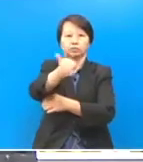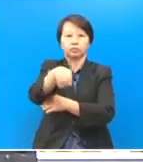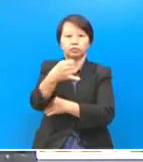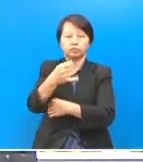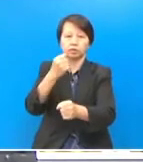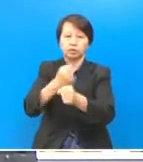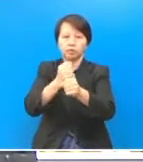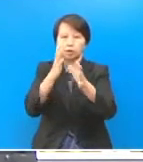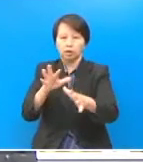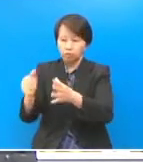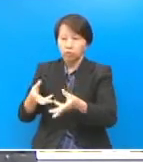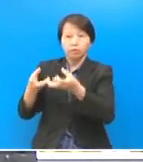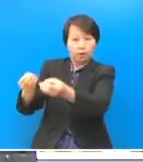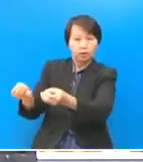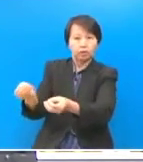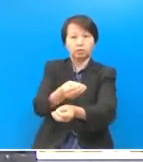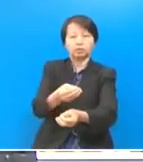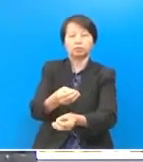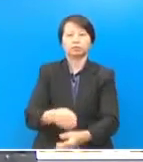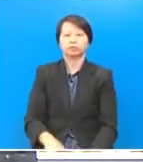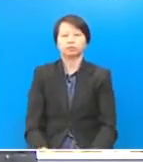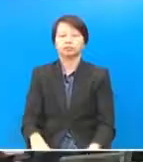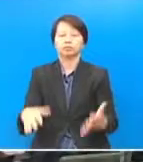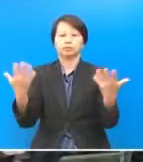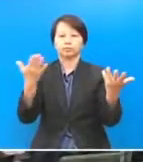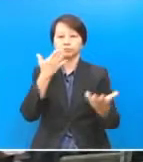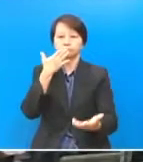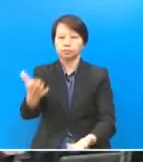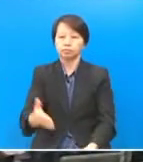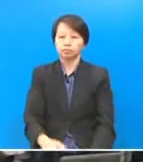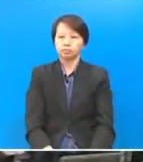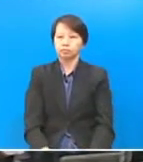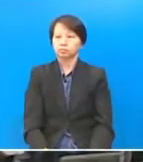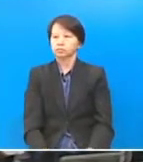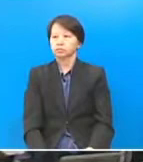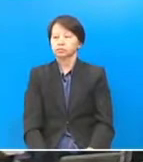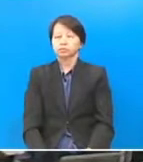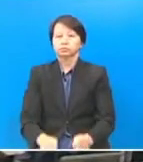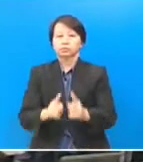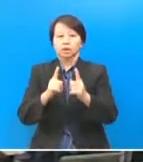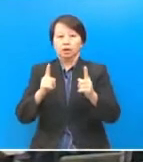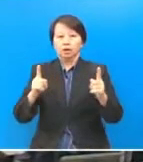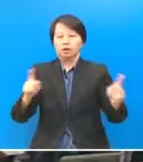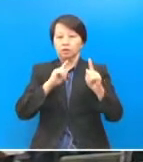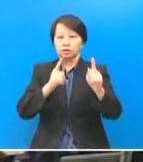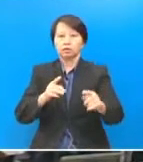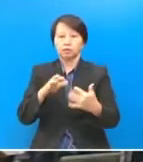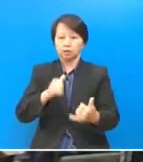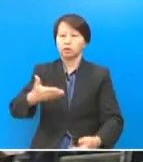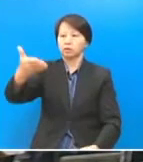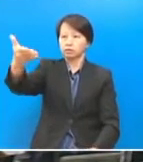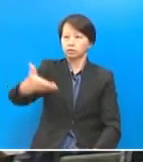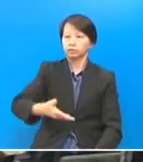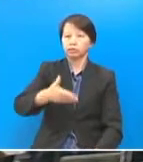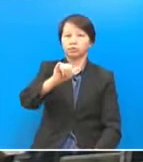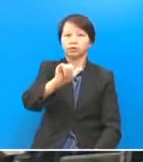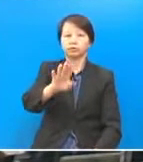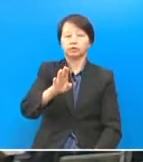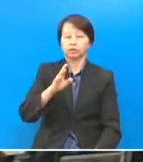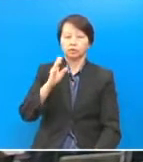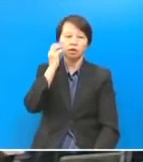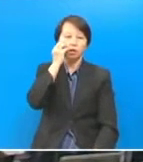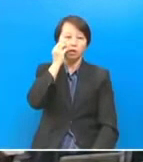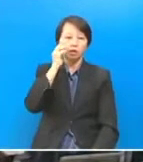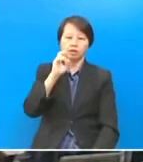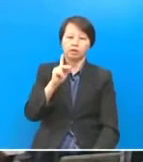oke jam boleh ditawarkan schedules kasih tanya jawab di servernya saya ingin menelepon yang terhormat kemaman